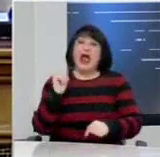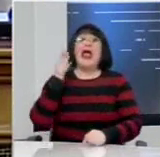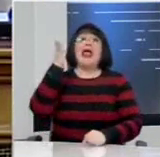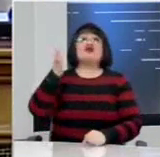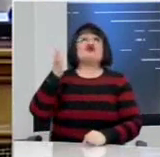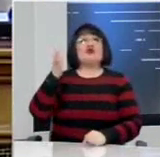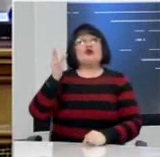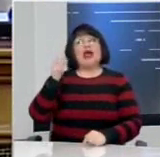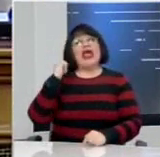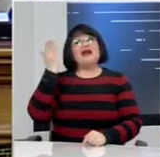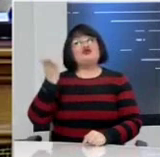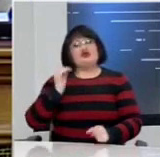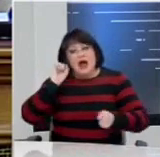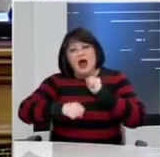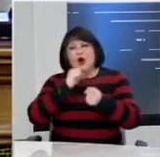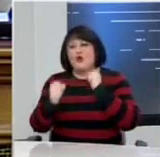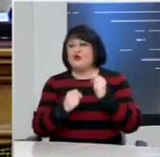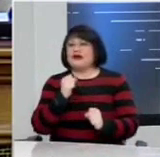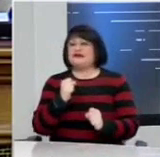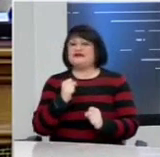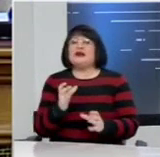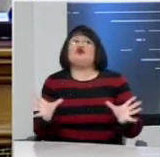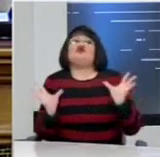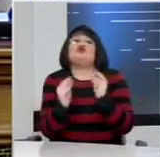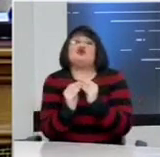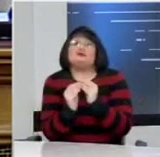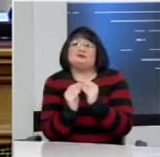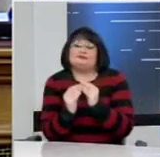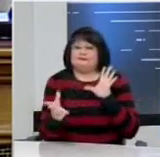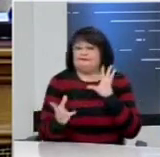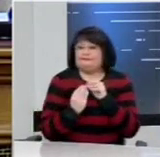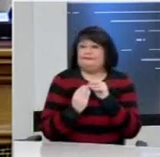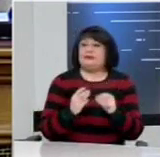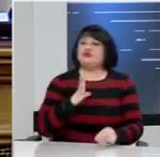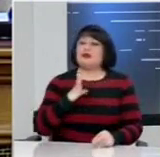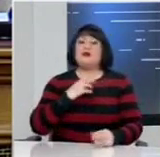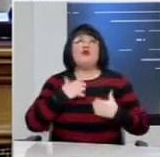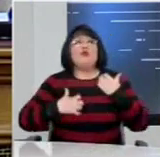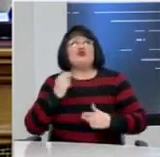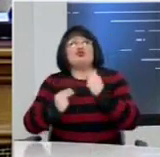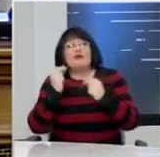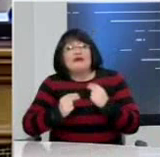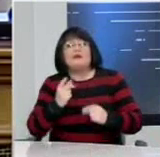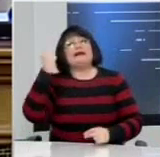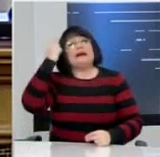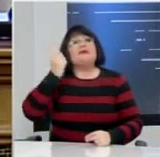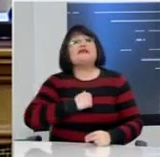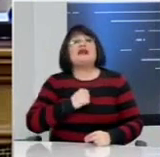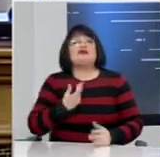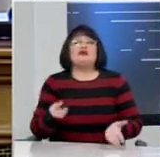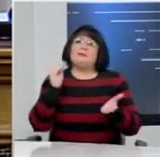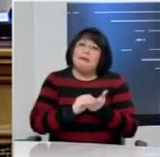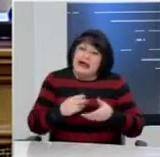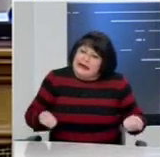έξω από τη Βουλή για να γίνουμε ένα με τους ανθρώπους, τα προβλήματά τους, τις έγνοιες τους, τις απόψεις τους, για να